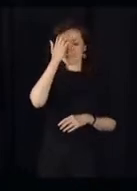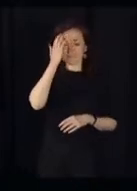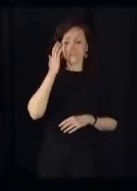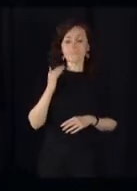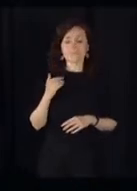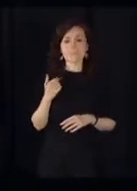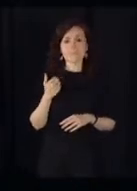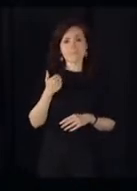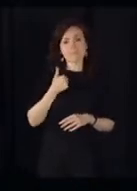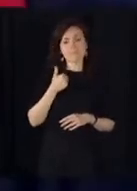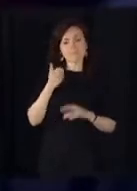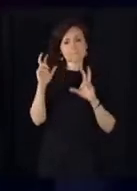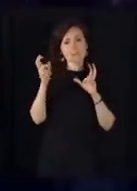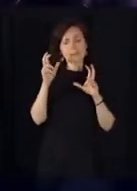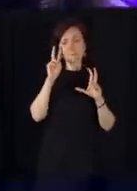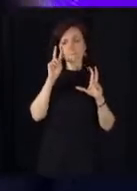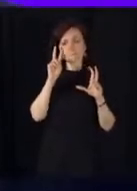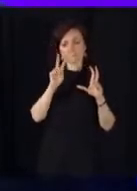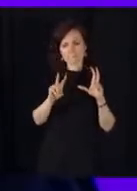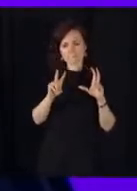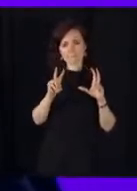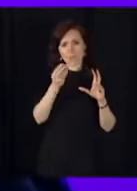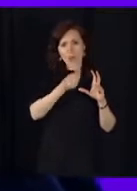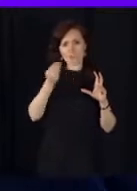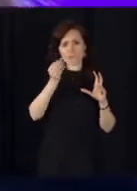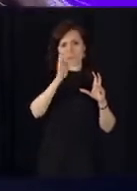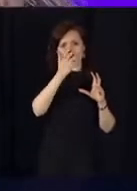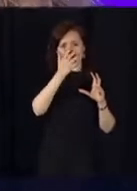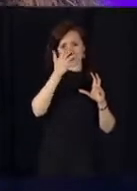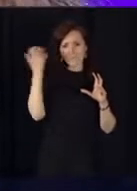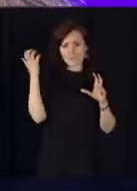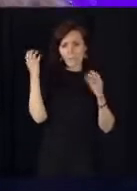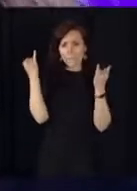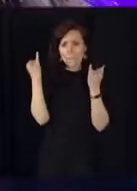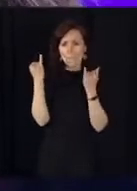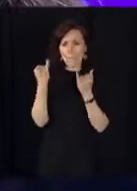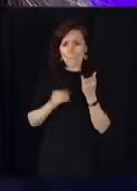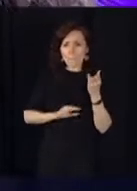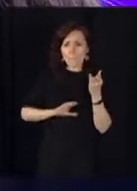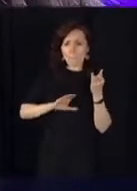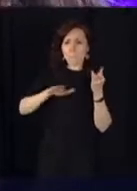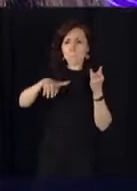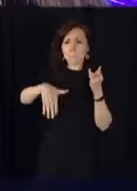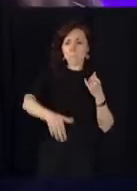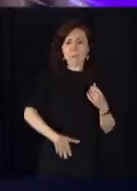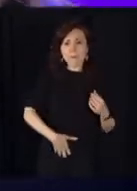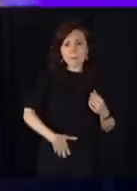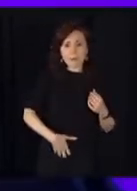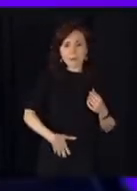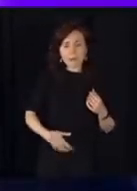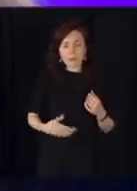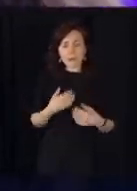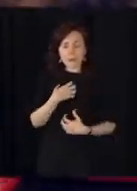Et je découvre à la télévision l'image de ces enfants biafrés, au ventre gonflé. Un